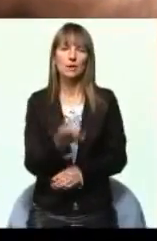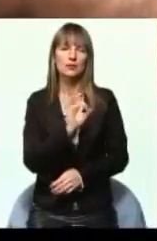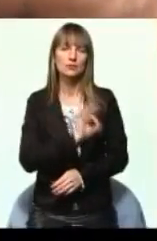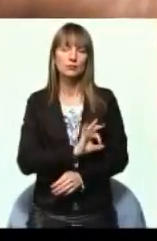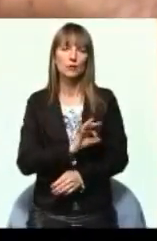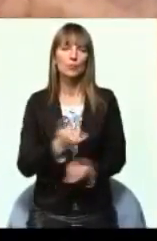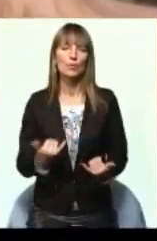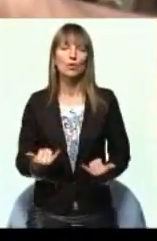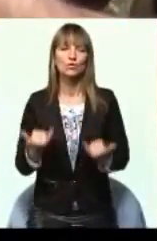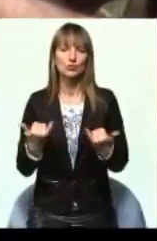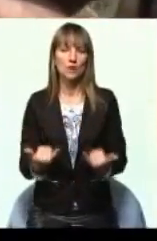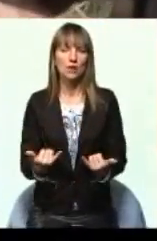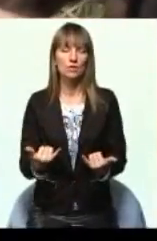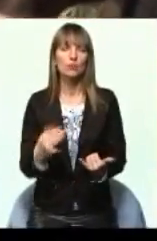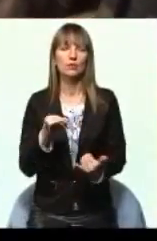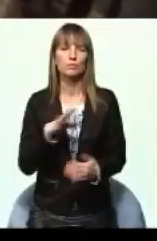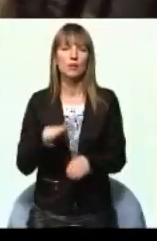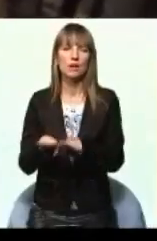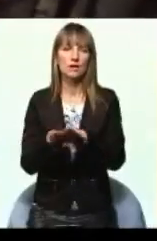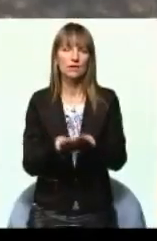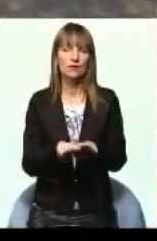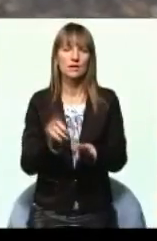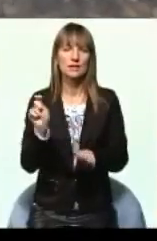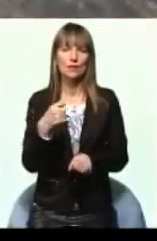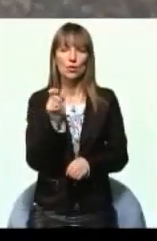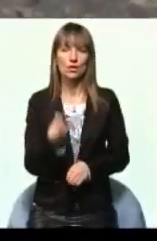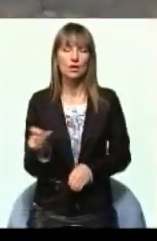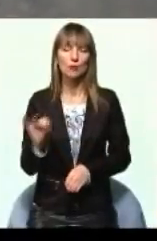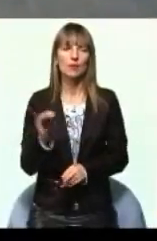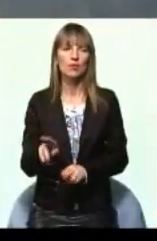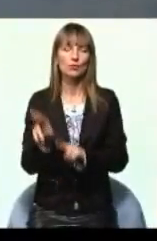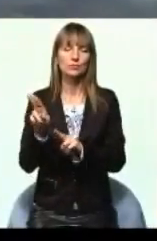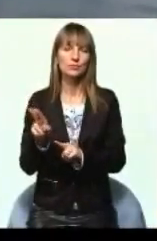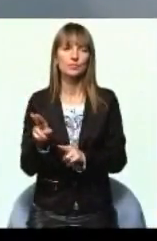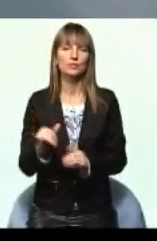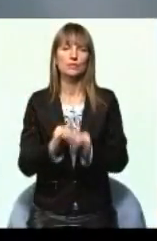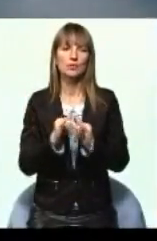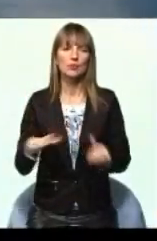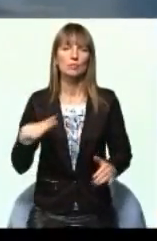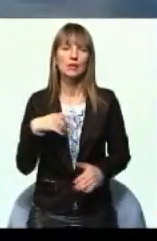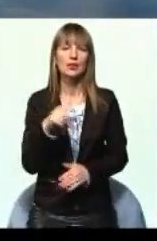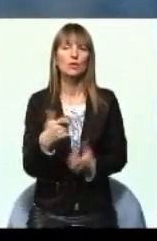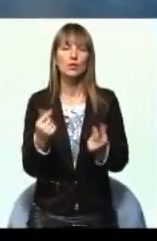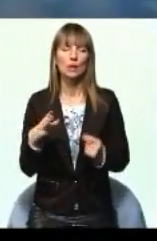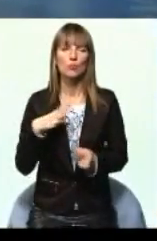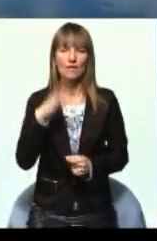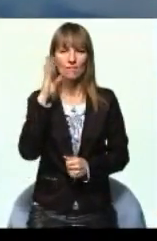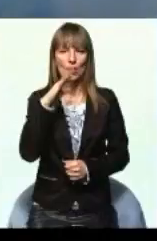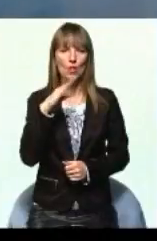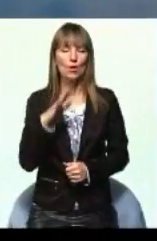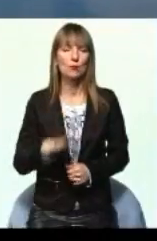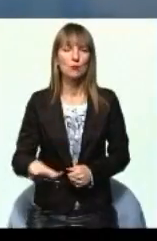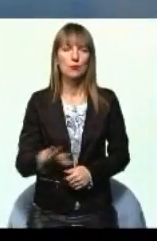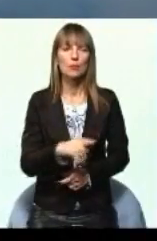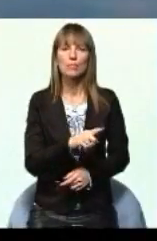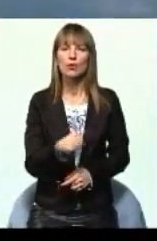користувалися пошаною і були на рівні з воїнами та мисливцями. Проте ця діяльність була поширена лише там, де були водойми. Впродовж